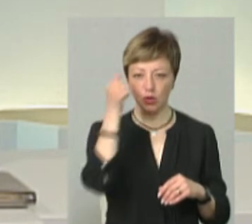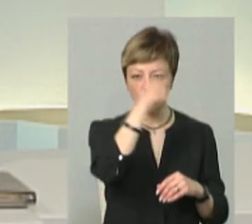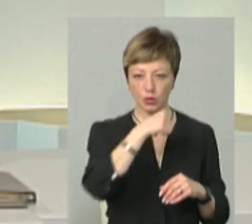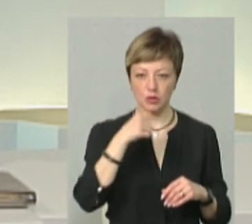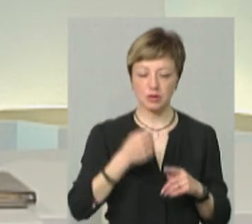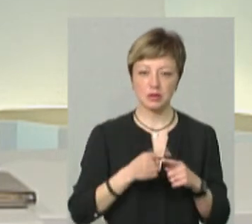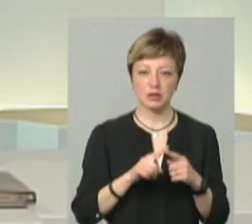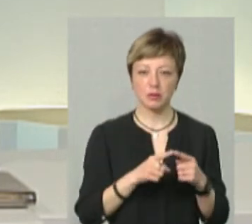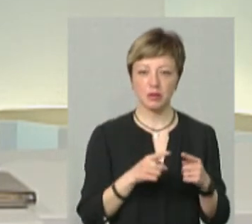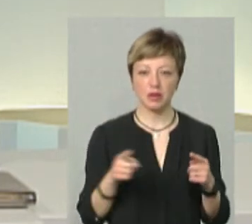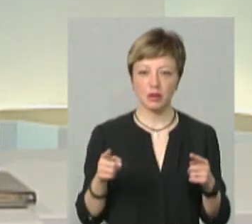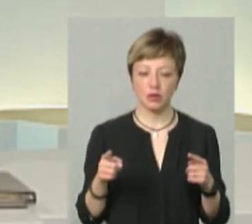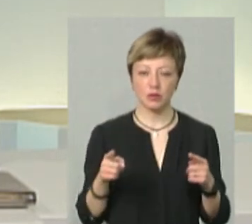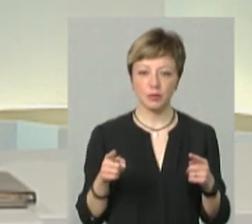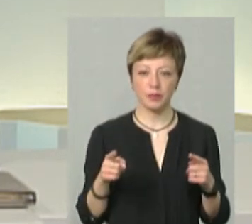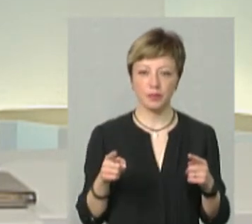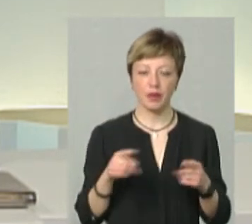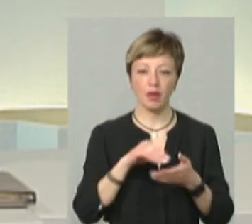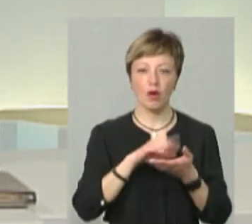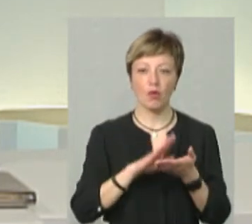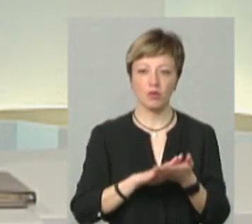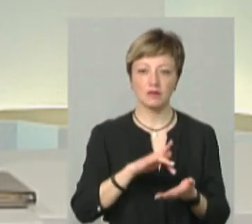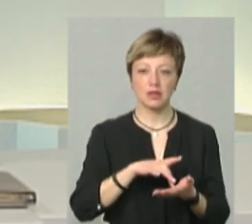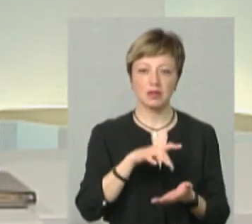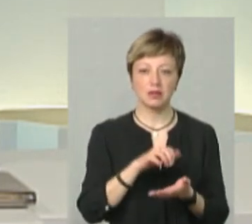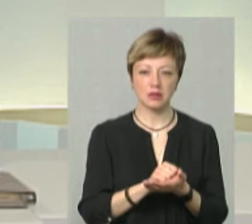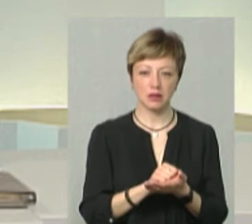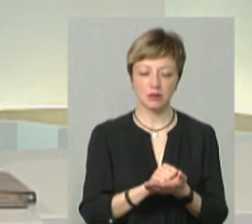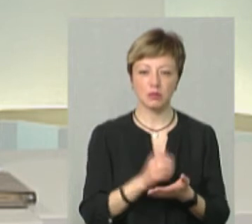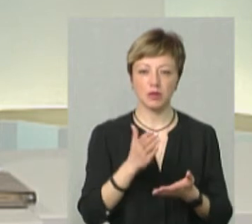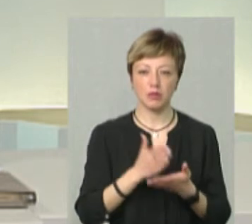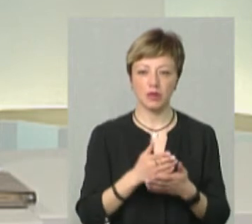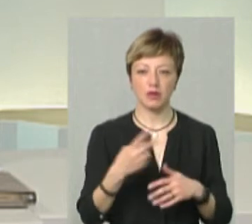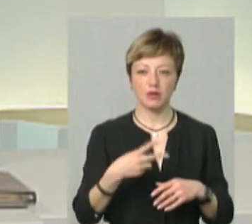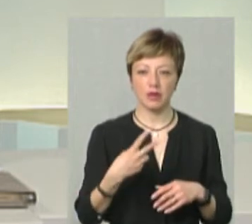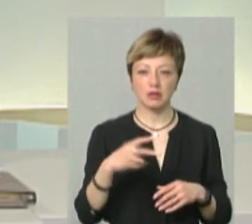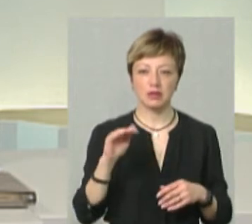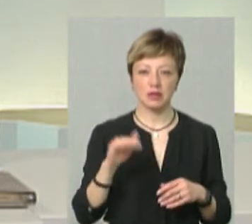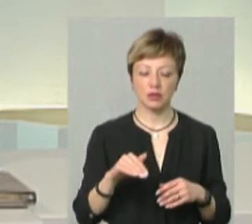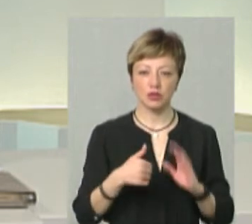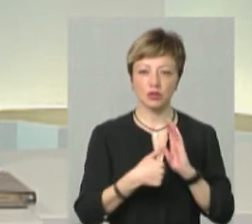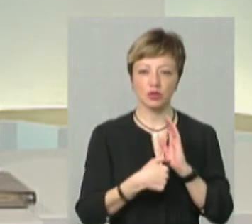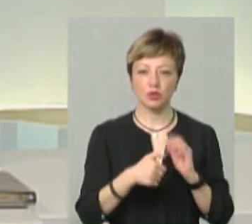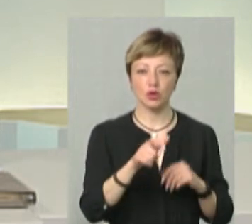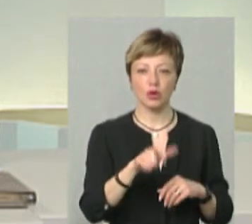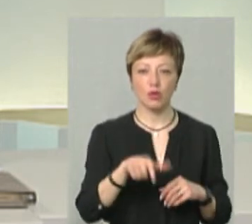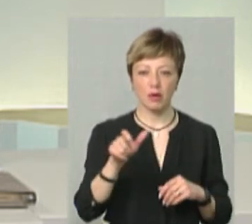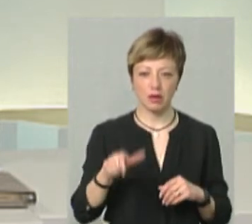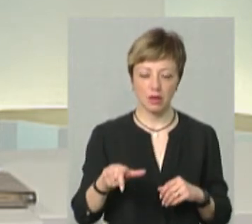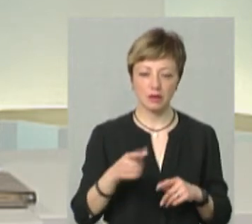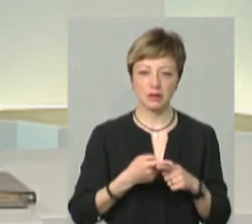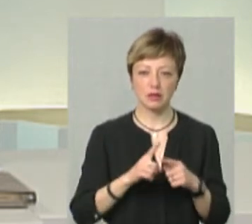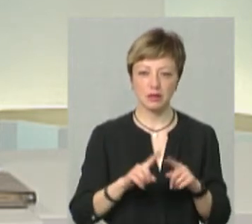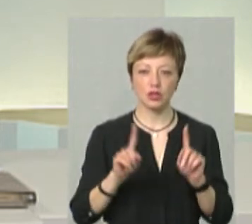році, в цей самий період. На обліку в службі зайнятості перебувало 20 600 громадян, і